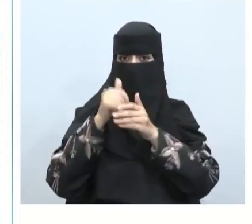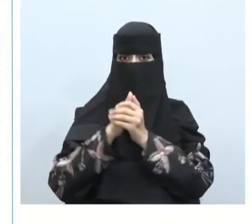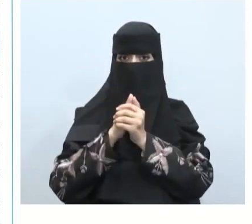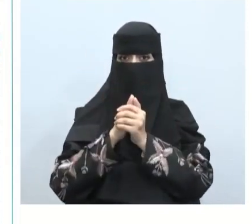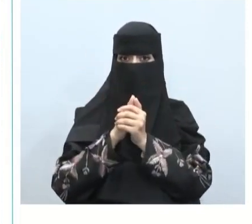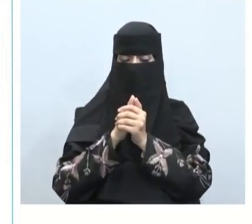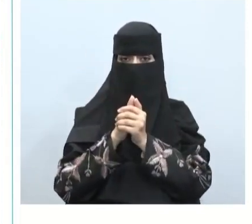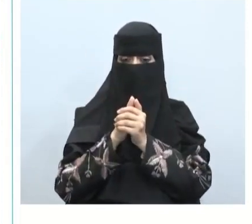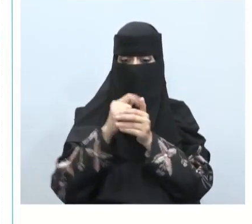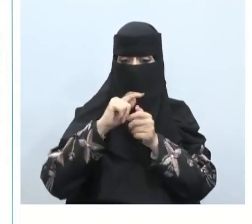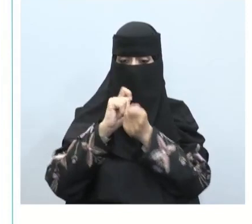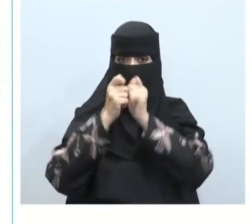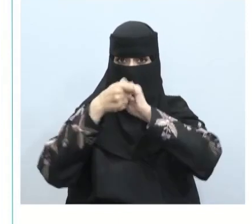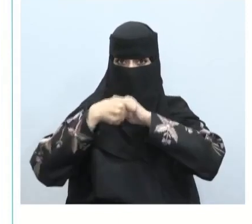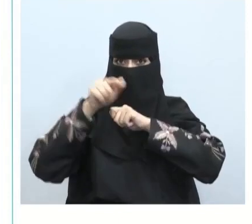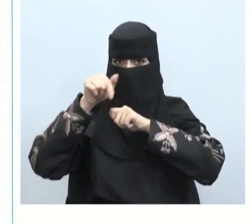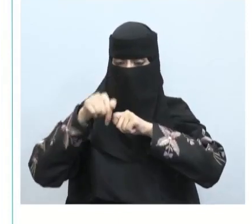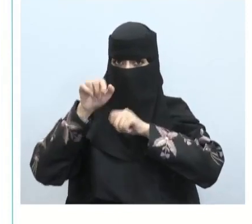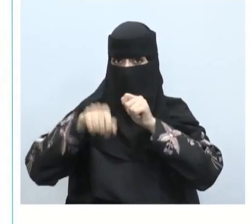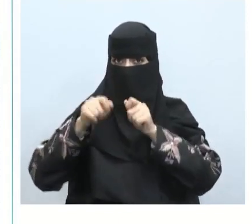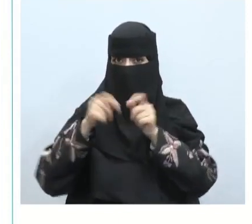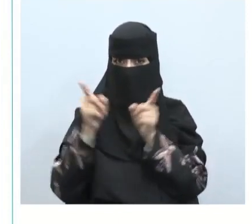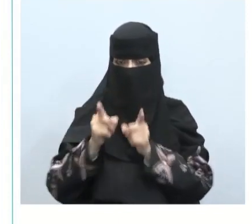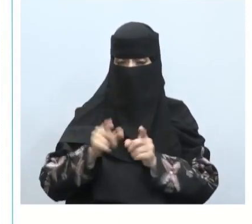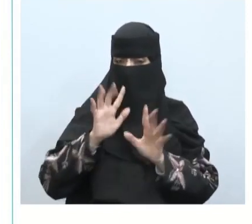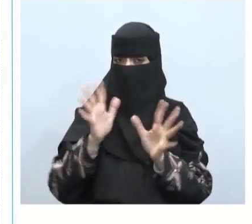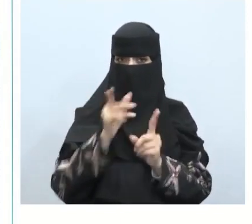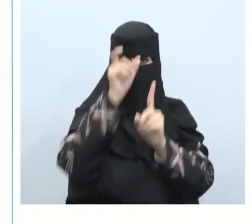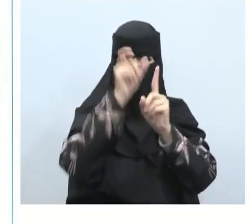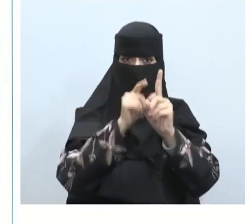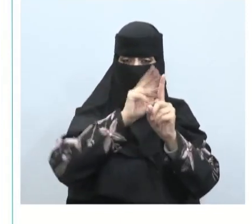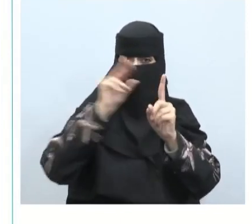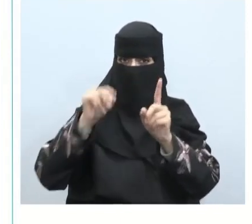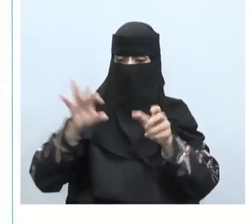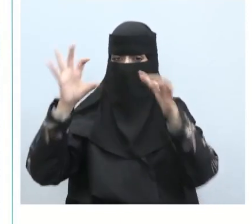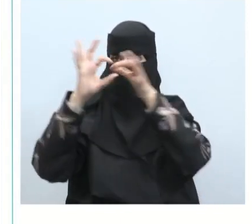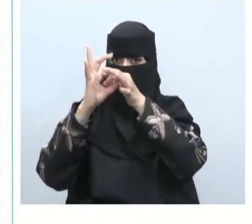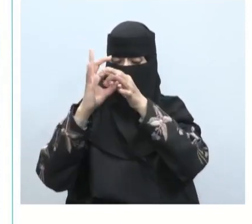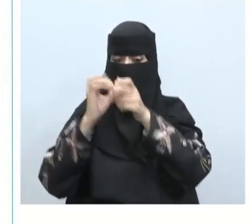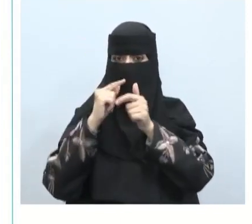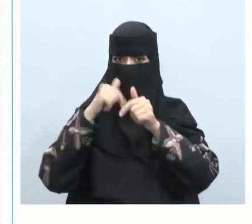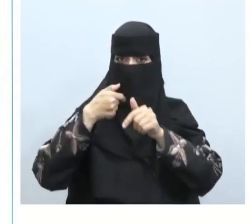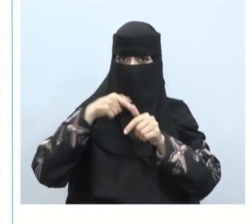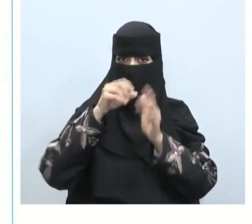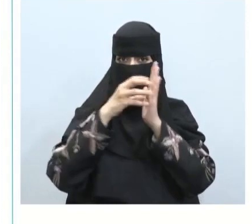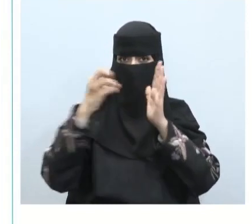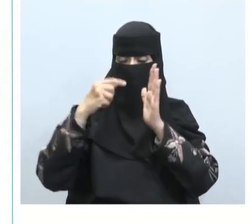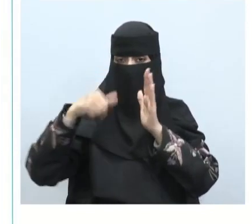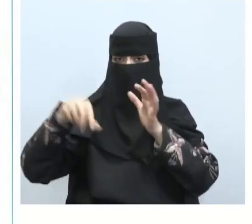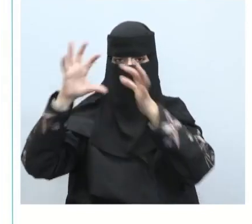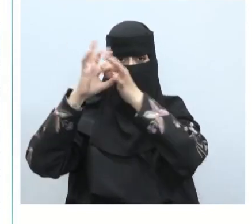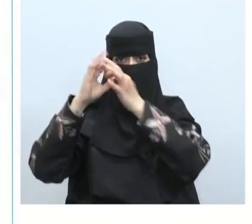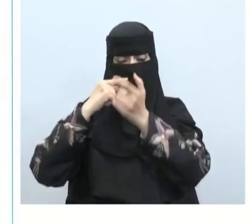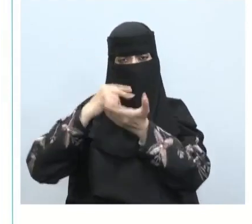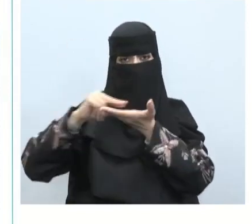مشاركه نغير الوصول العام من حصري الى اي شخص لديه رابط ثم نسخ الرابط بعد